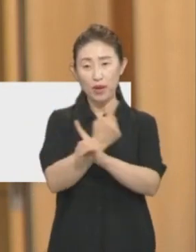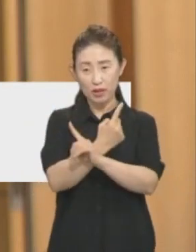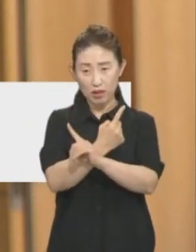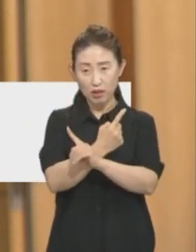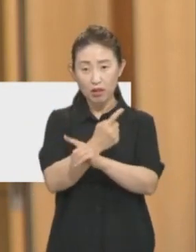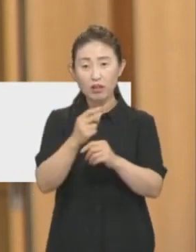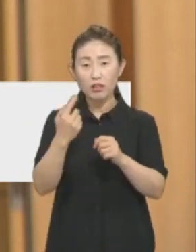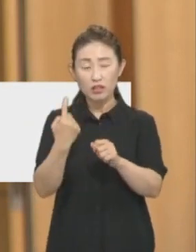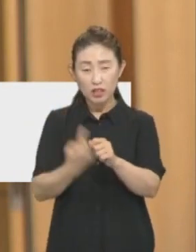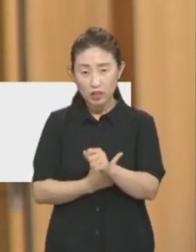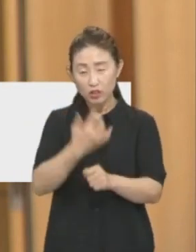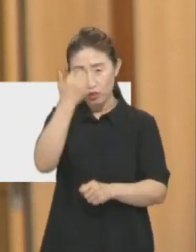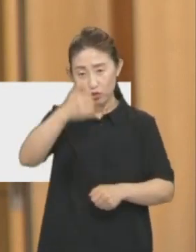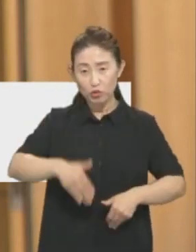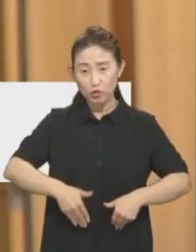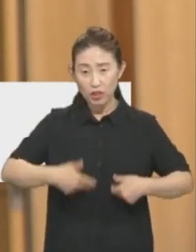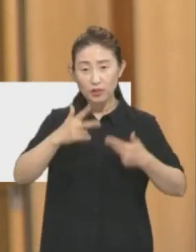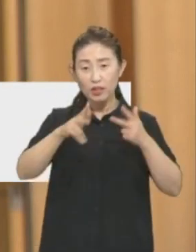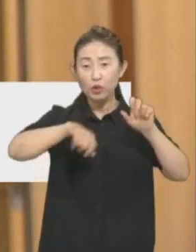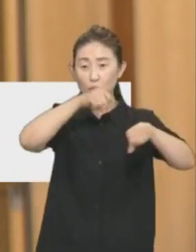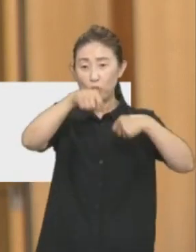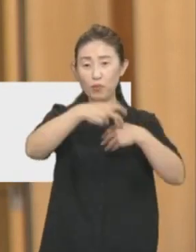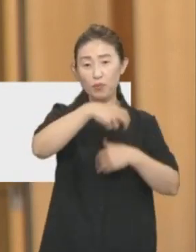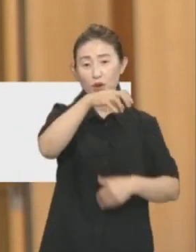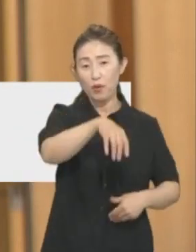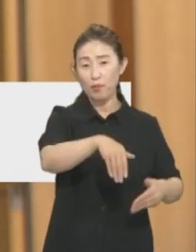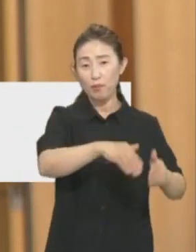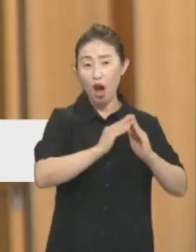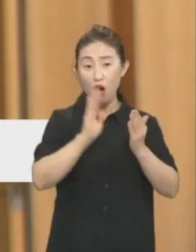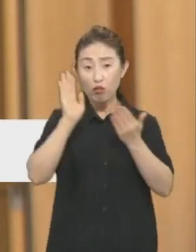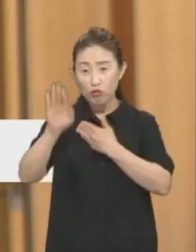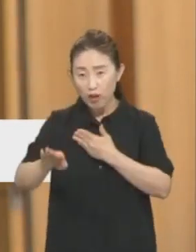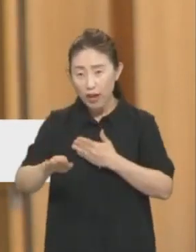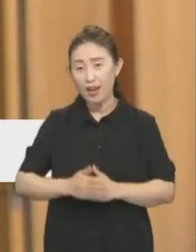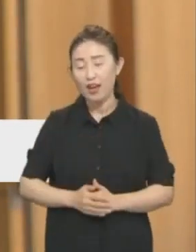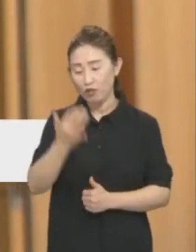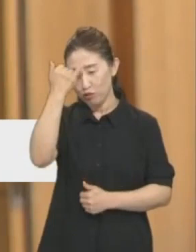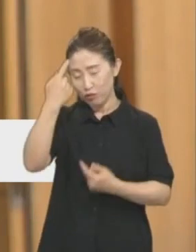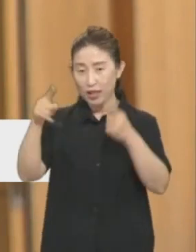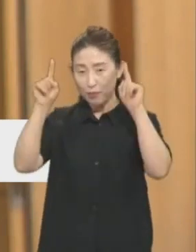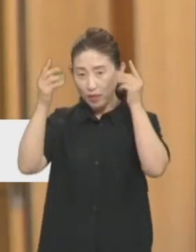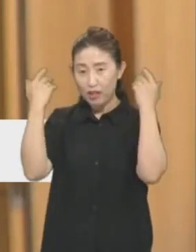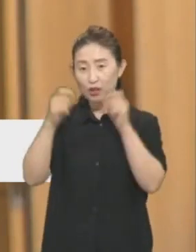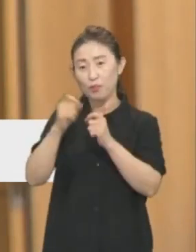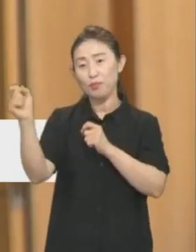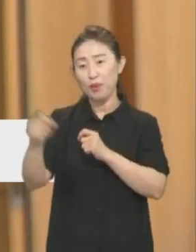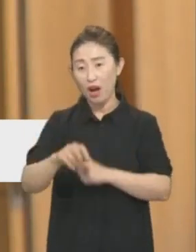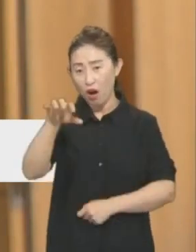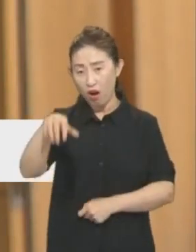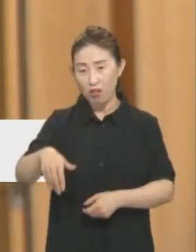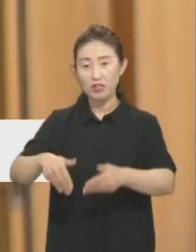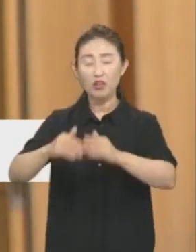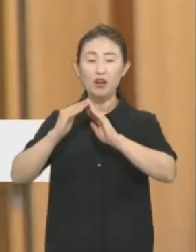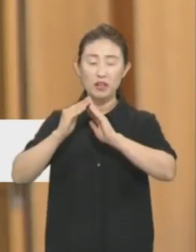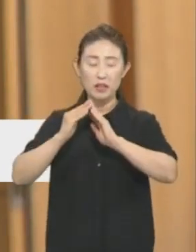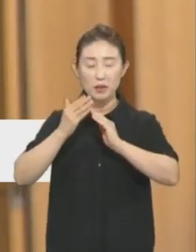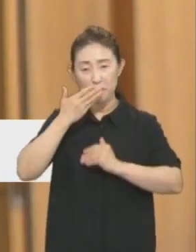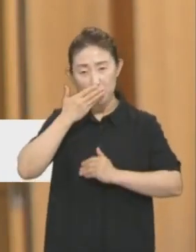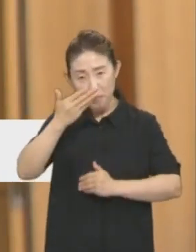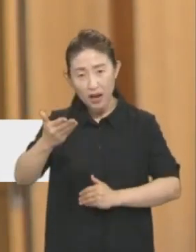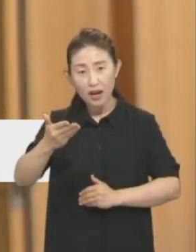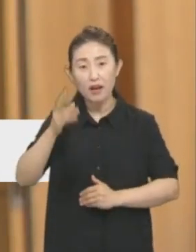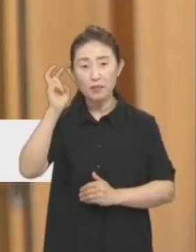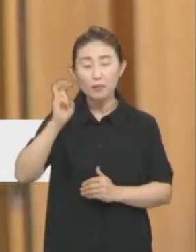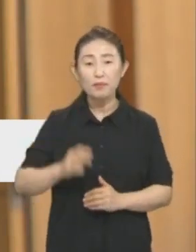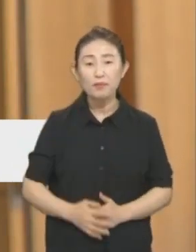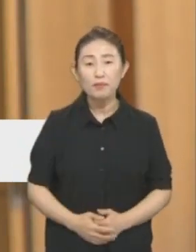충남 산업동물 동물은 의료원이 들어서면은 이후에 후속적으로 충남대 내포 캠퍼스 설립에 발판이